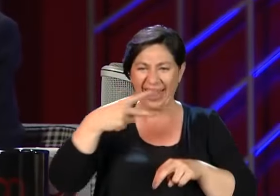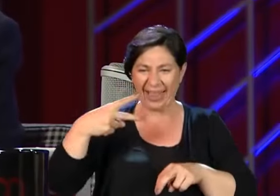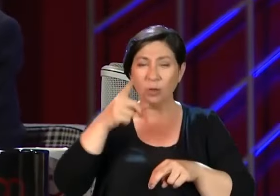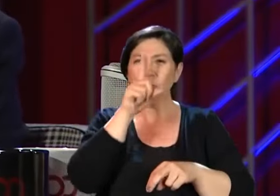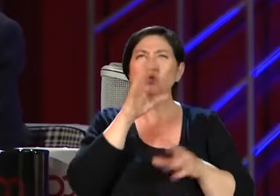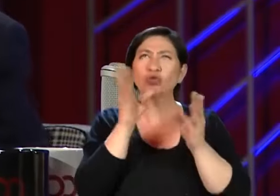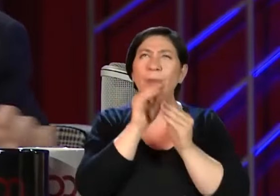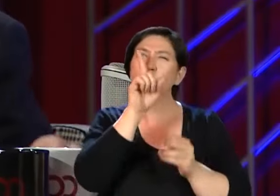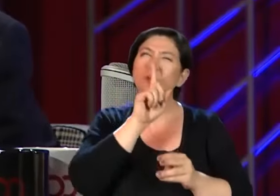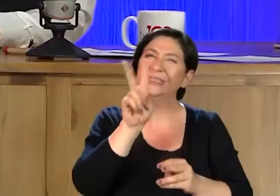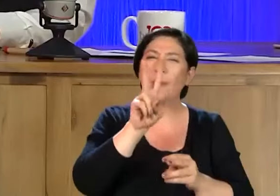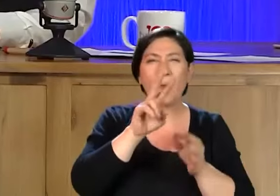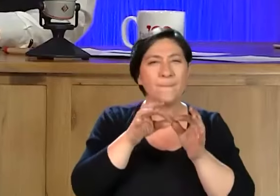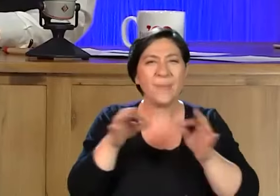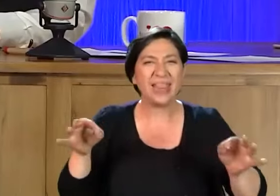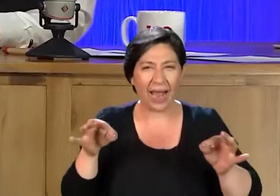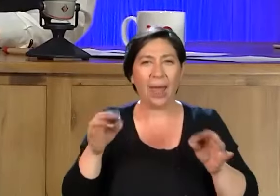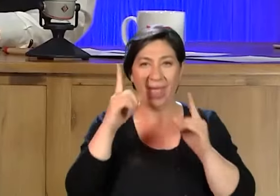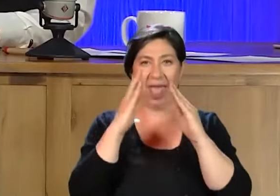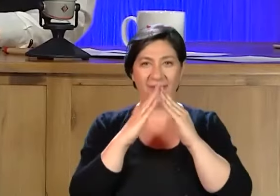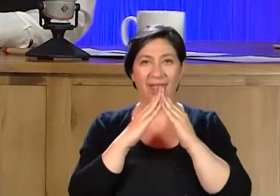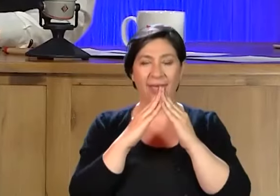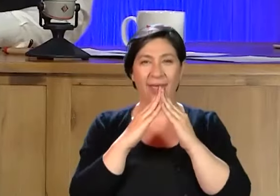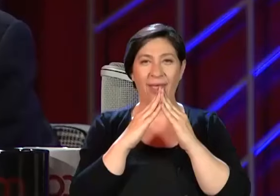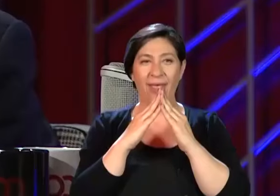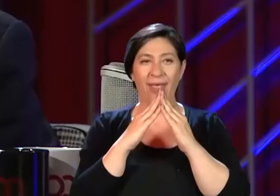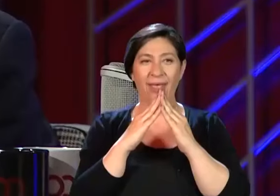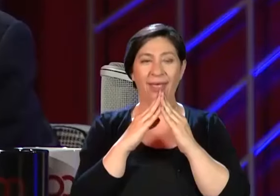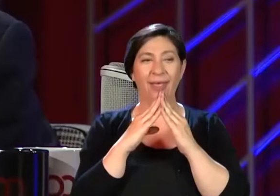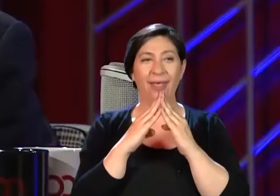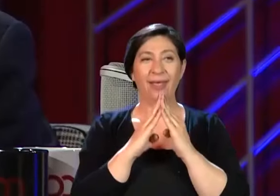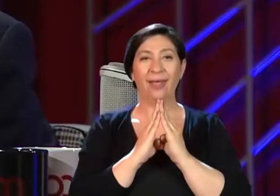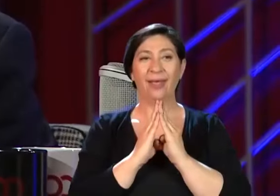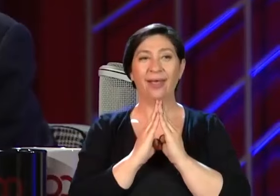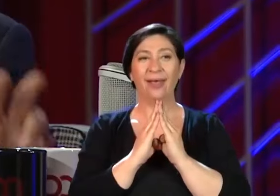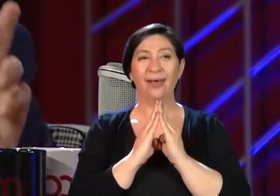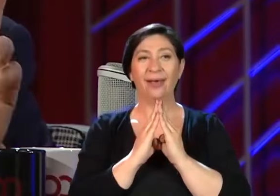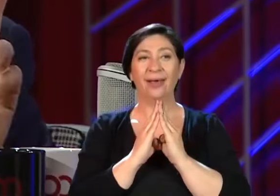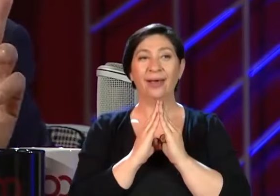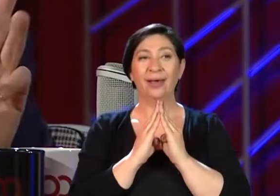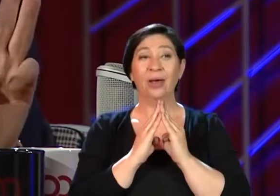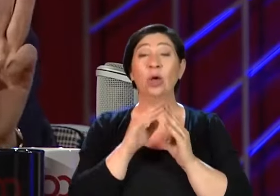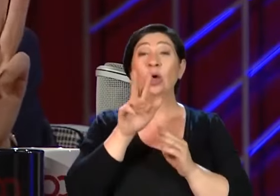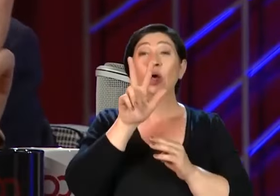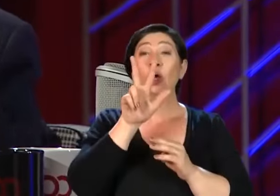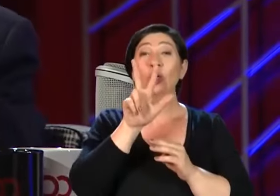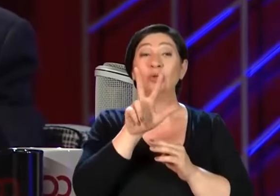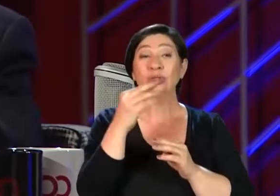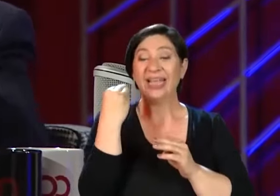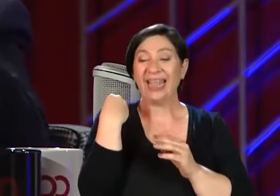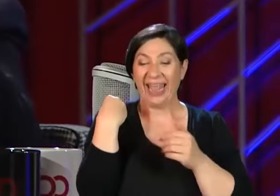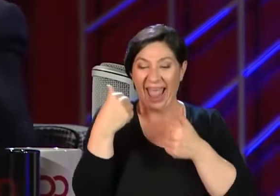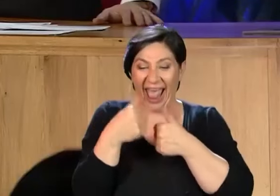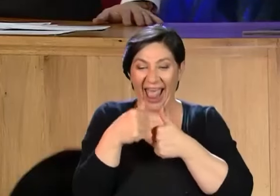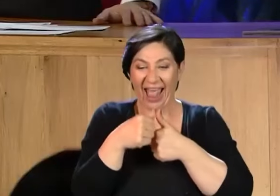toplamda 110-120 metrekarelik bir evde üç yeni evli